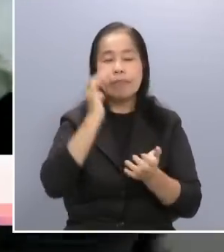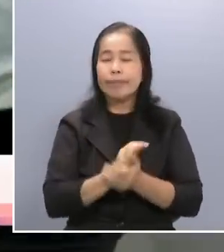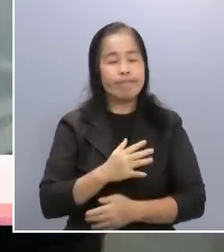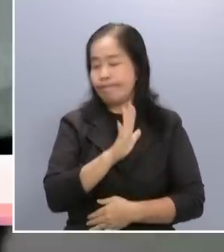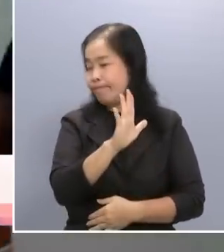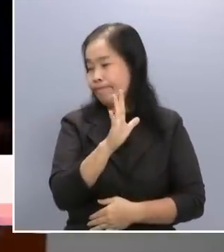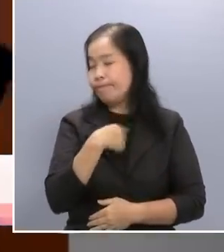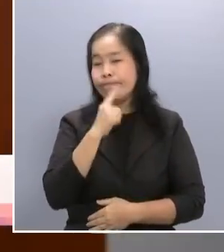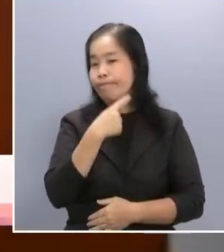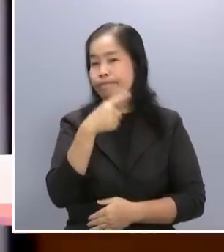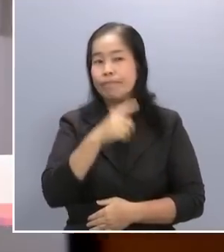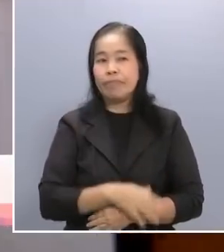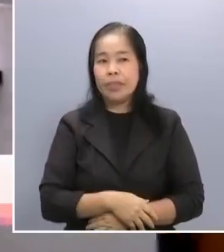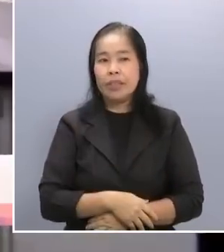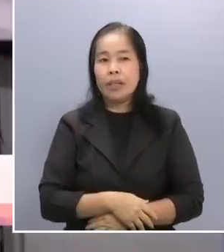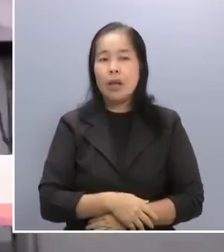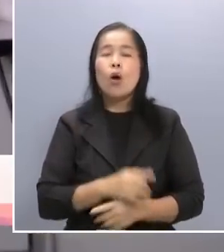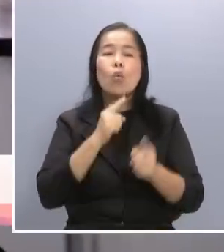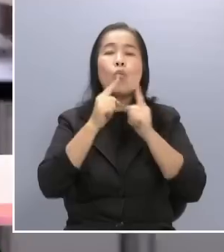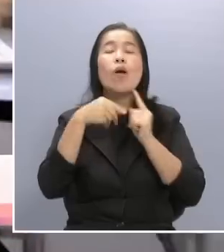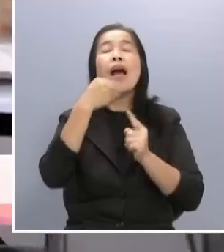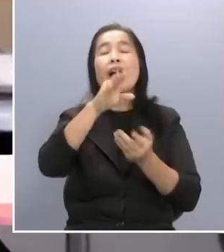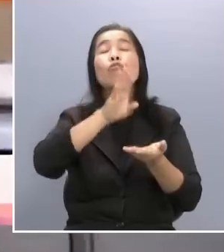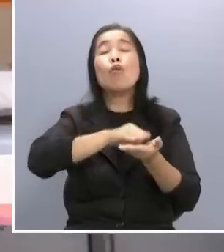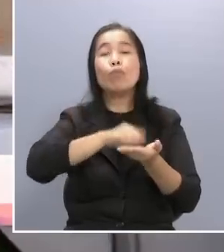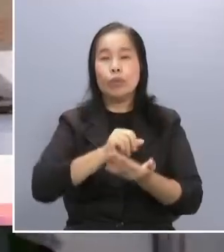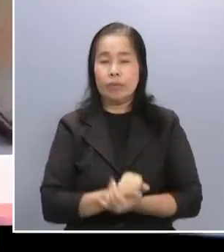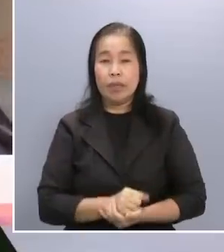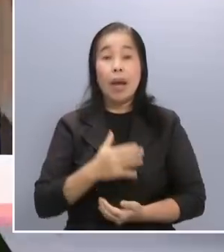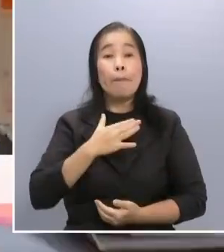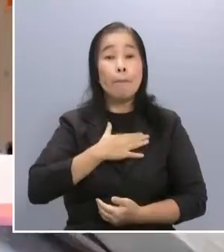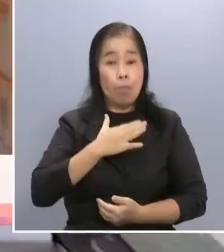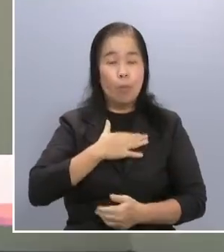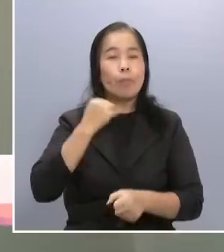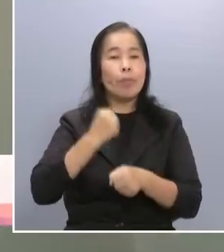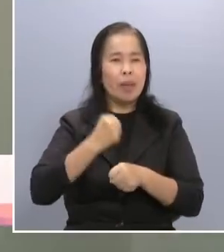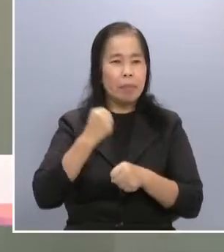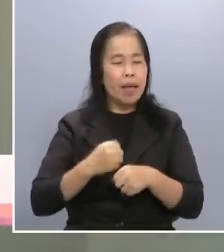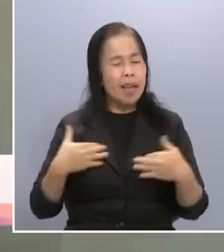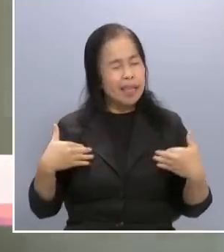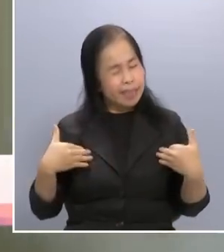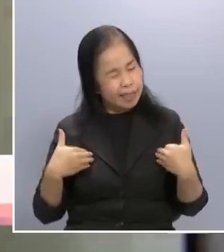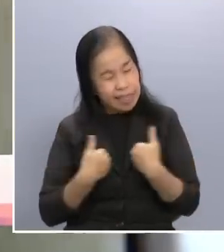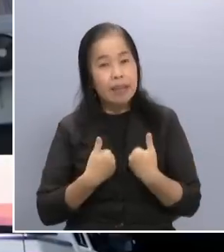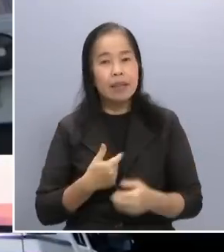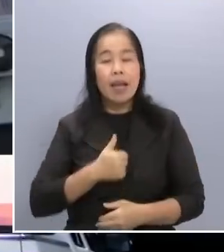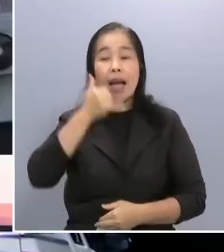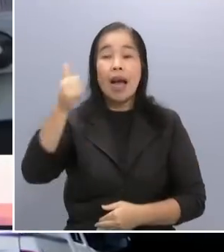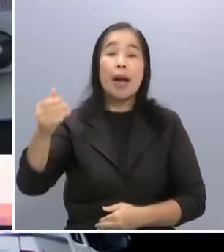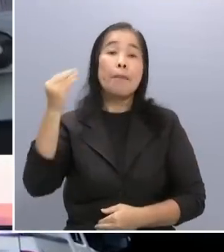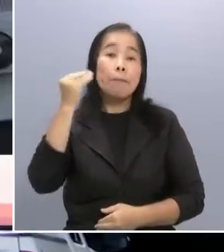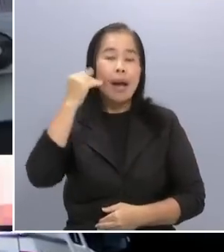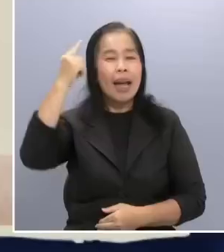ษณ์แล้วกันนะแต่ขอพูดคุยให้เป็นข้อมูลกันละกันบอกว่าผมเนี่ยทำงานเหนื่อยกลับบ้านเนี่ยก็คิด